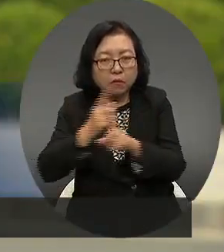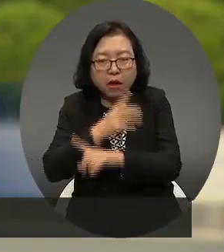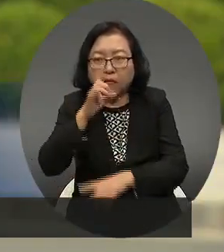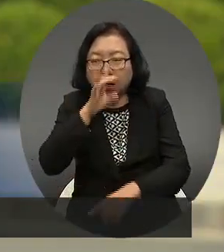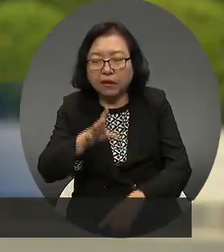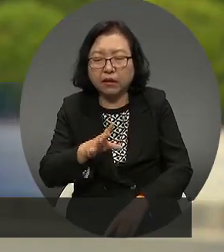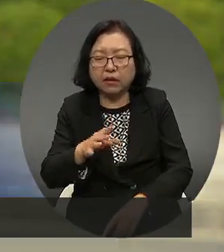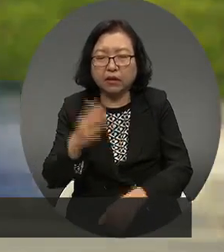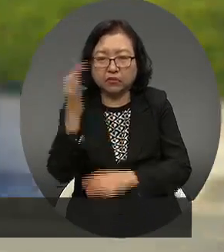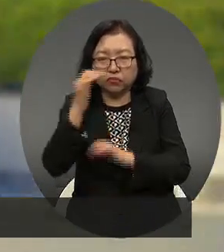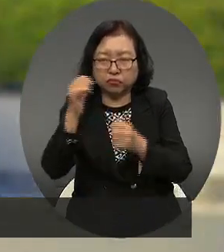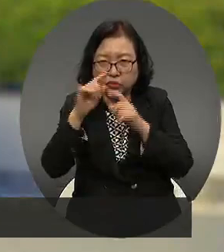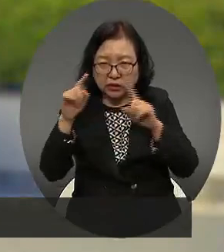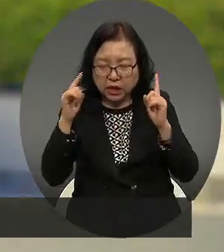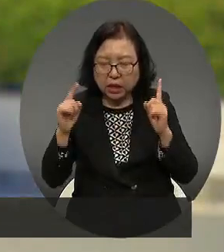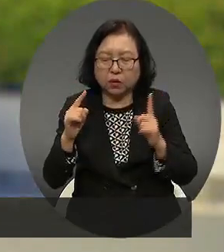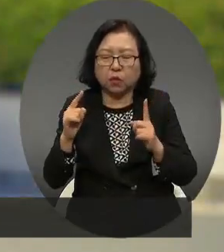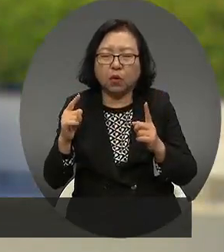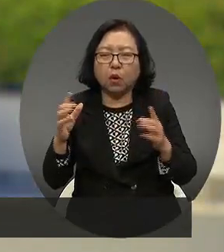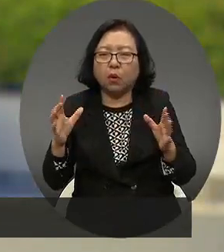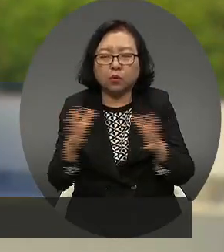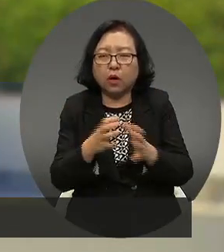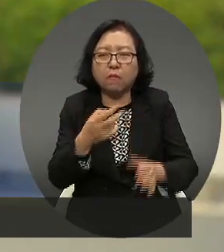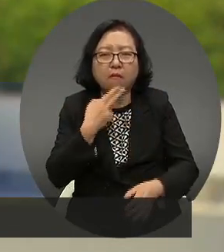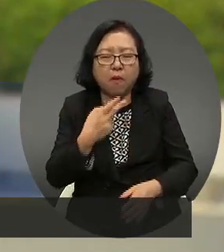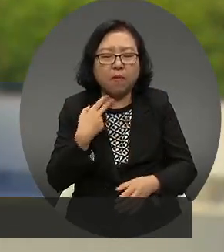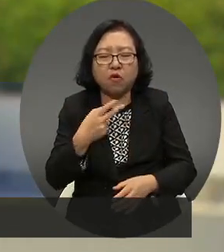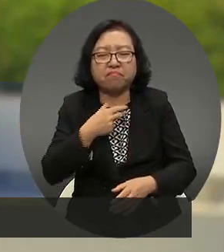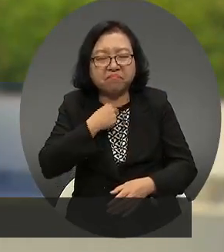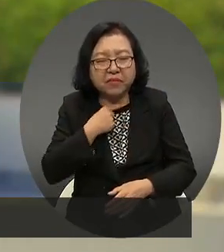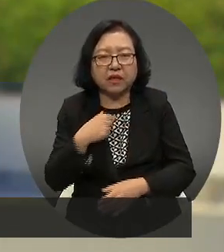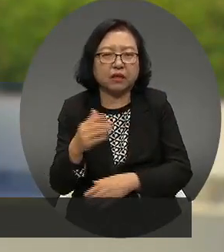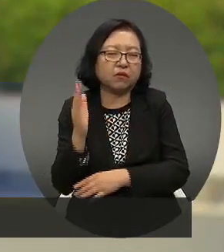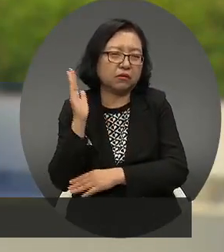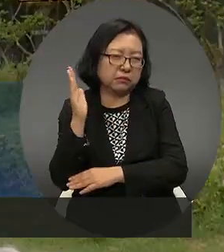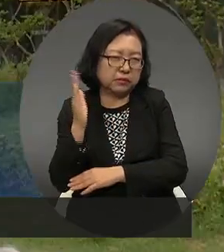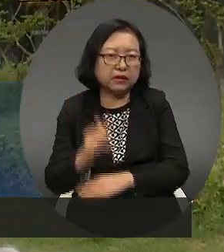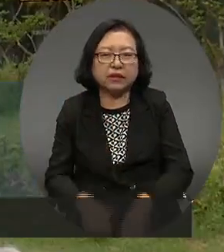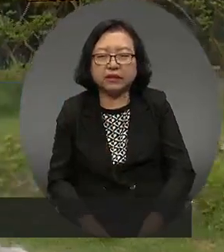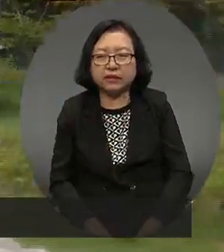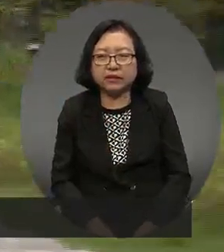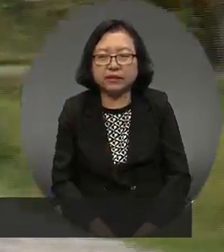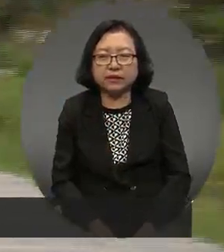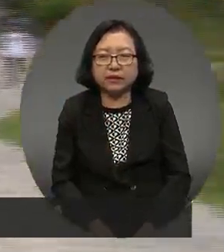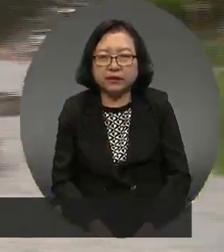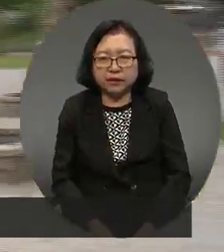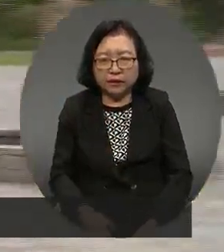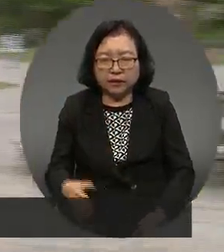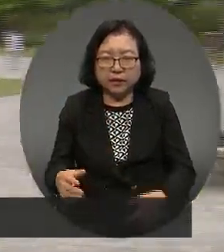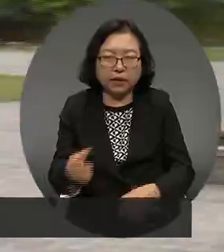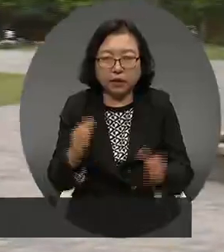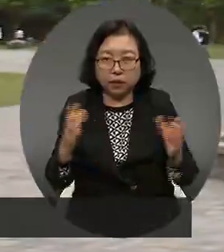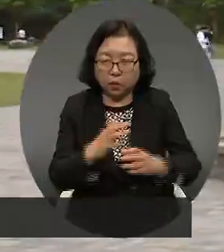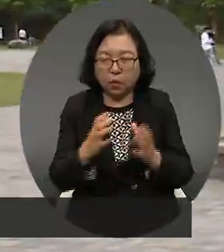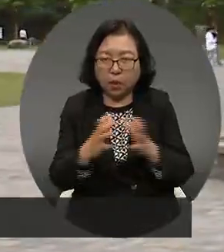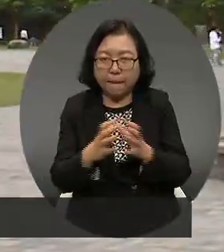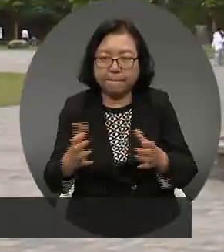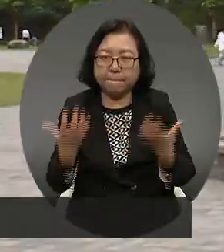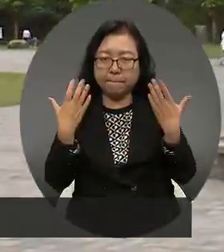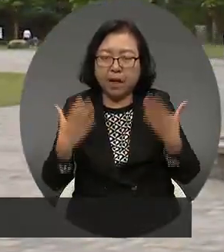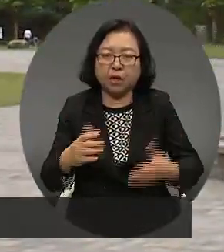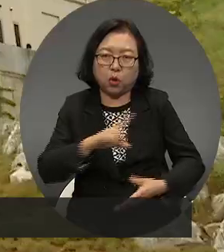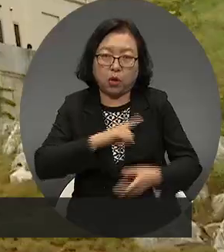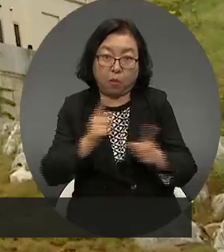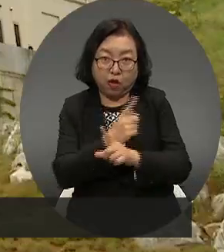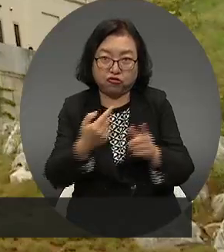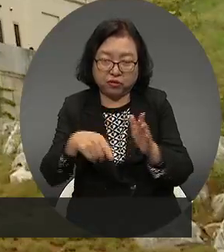자리에 모이게 되었습니다. 그래서 그 전까지는 저희는 계속 통합 반대 목소리를 낼 거고요. 통합 교명은 크게 두 단계를 거쳐